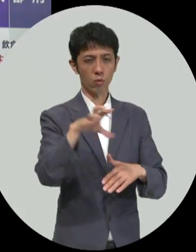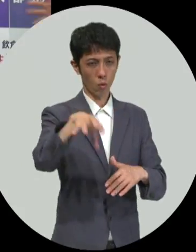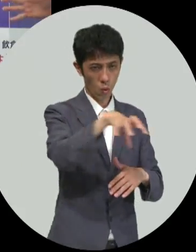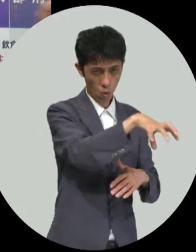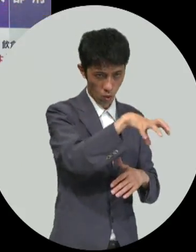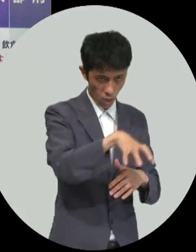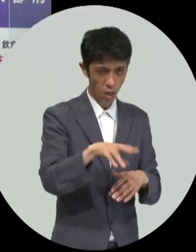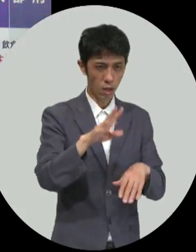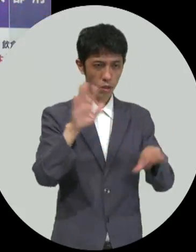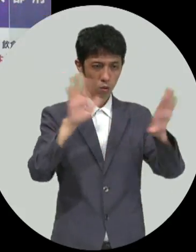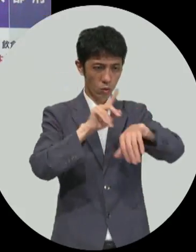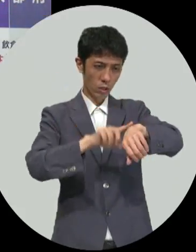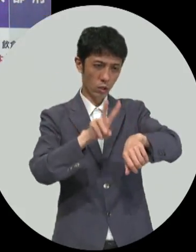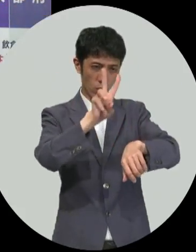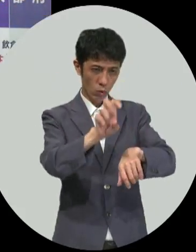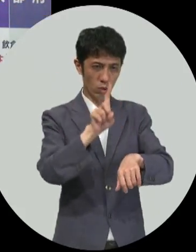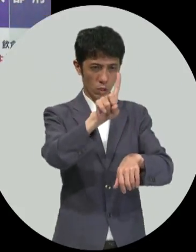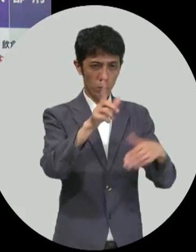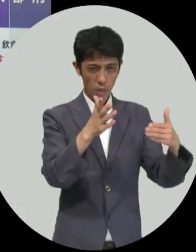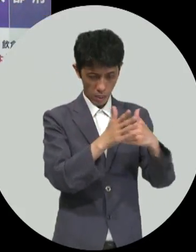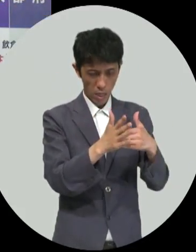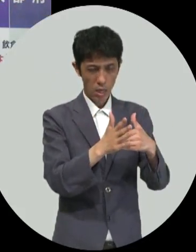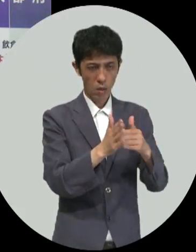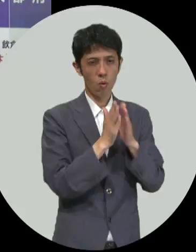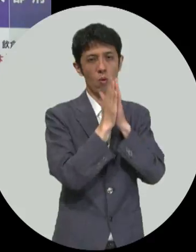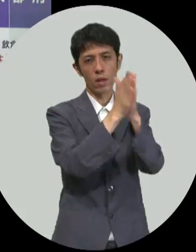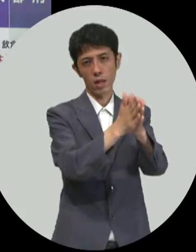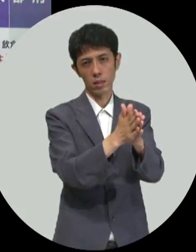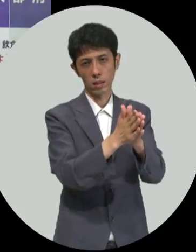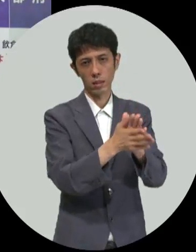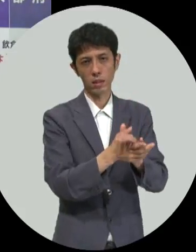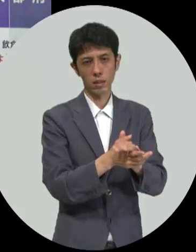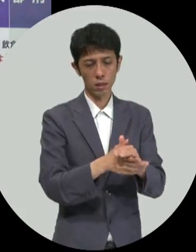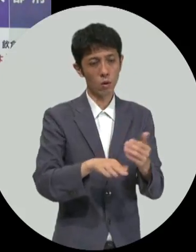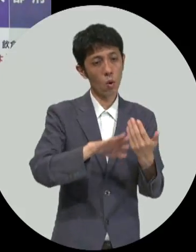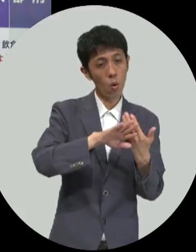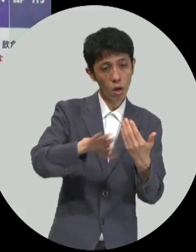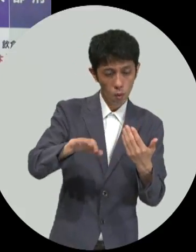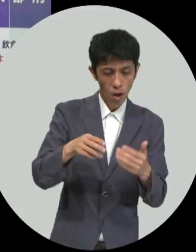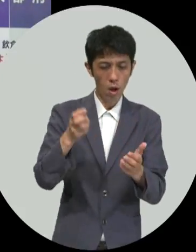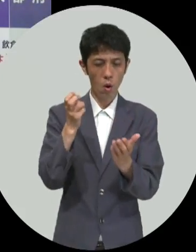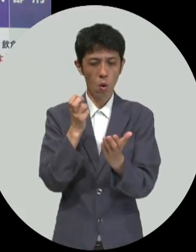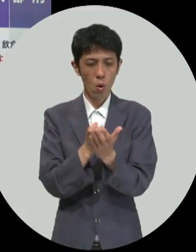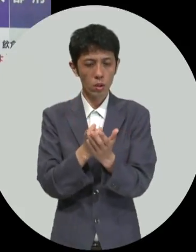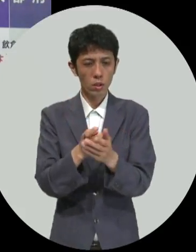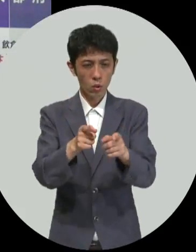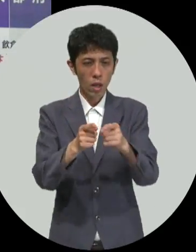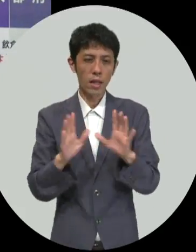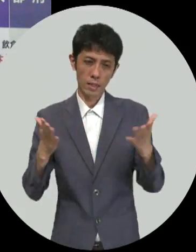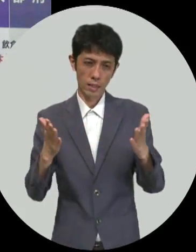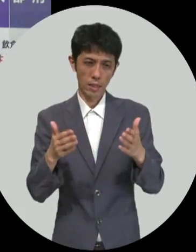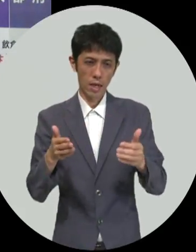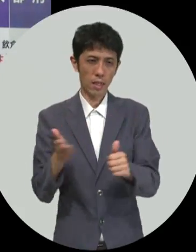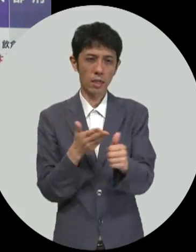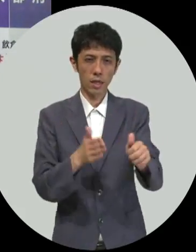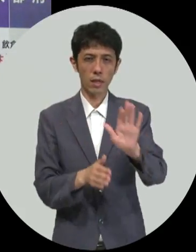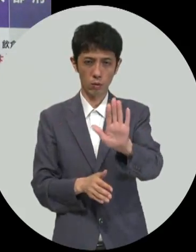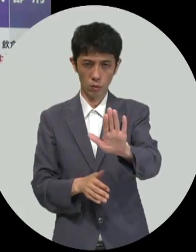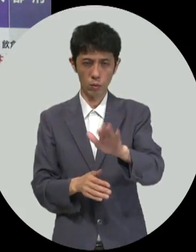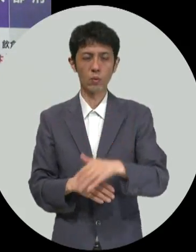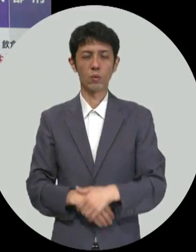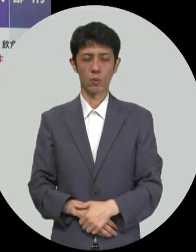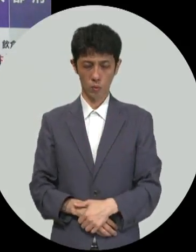20時までの時間要請を行います。1000平米以下につきましては法によらない働きかけを行うということでございます。な